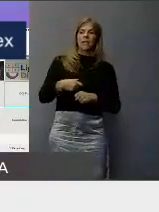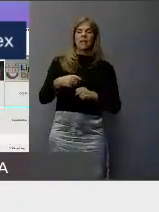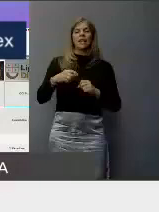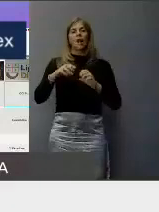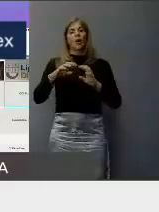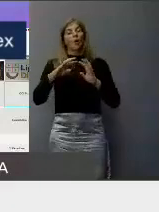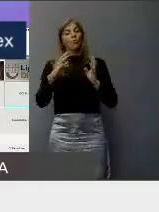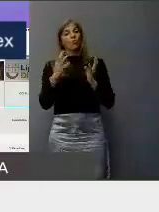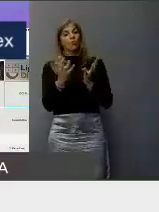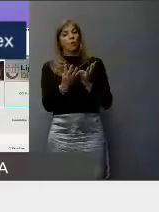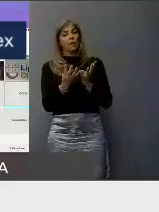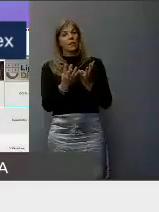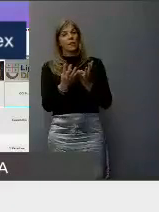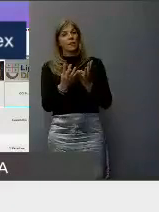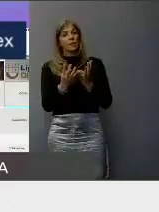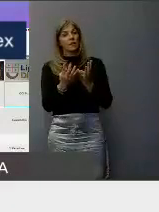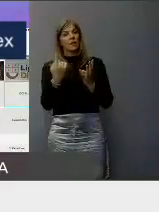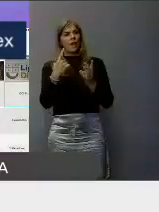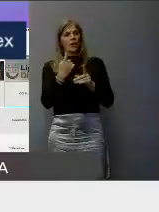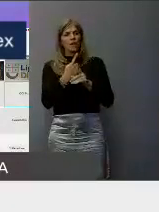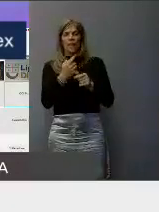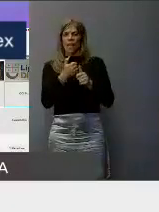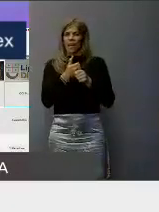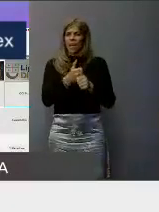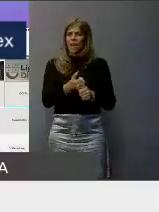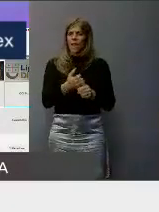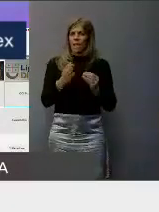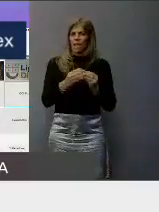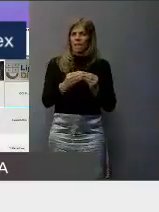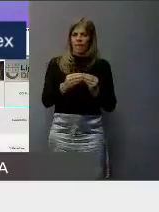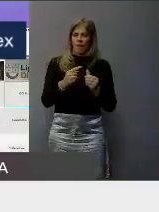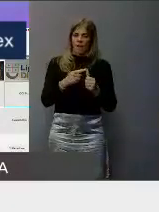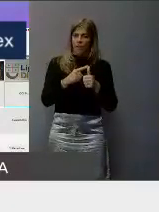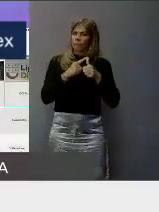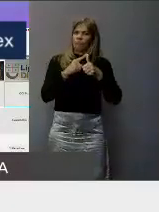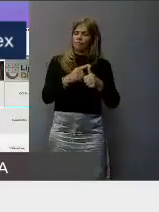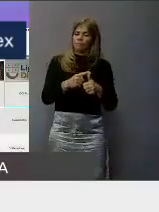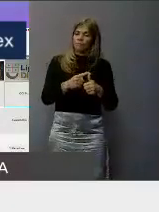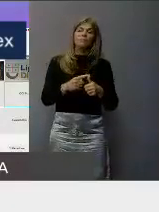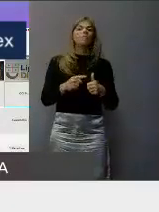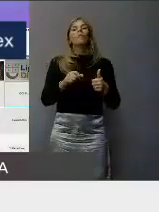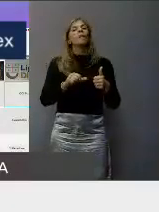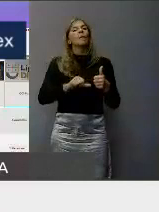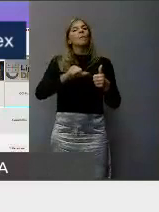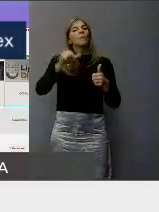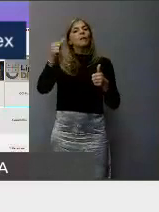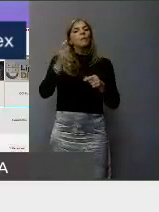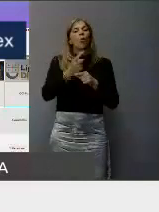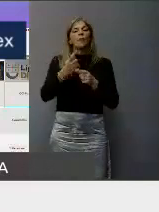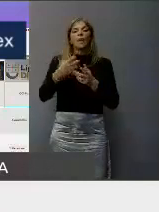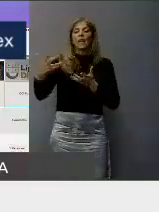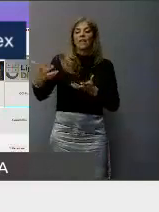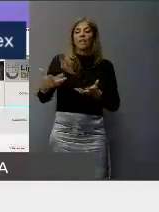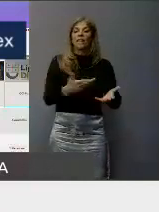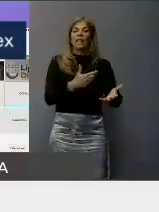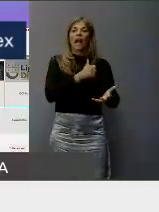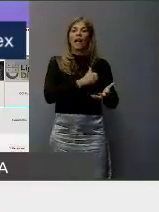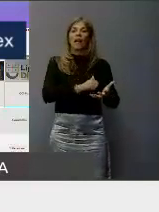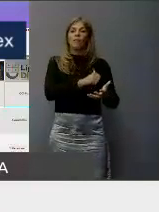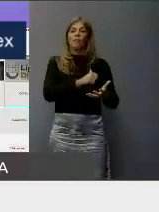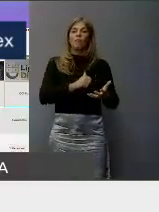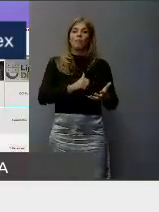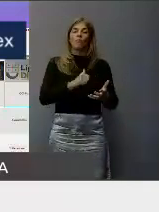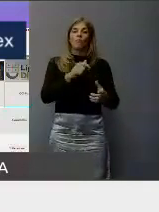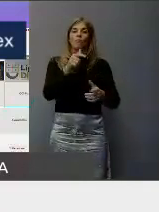frequenti adempimenti invitare i municipi a segnalare alla giunta